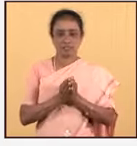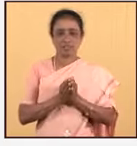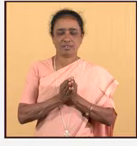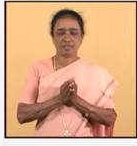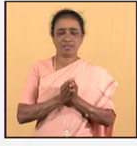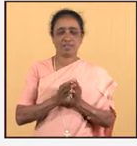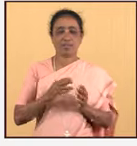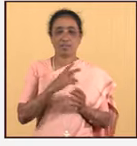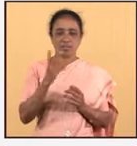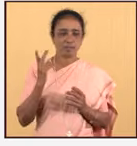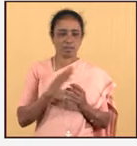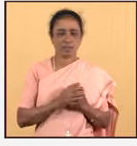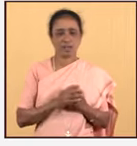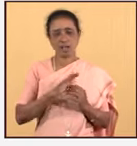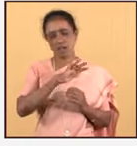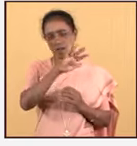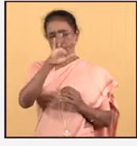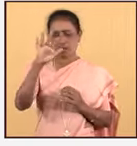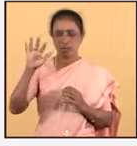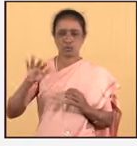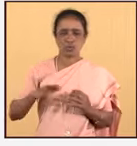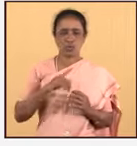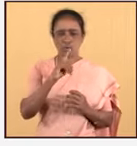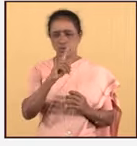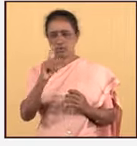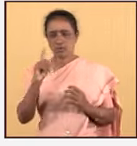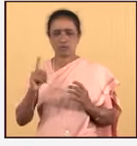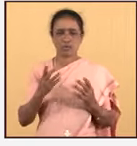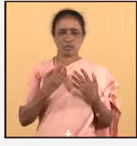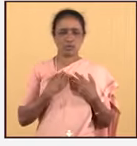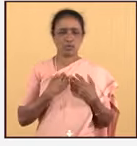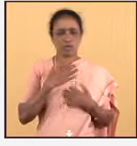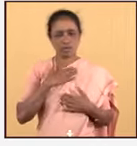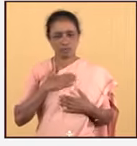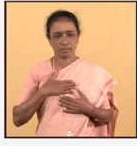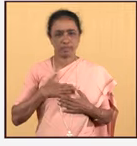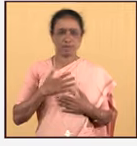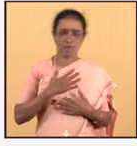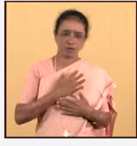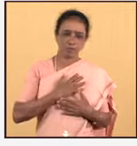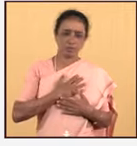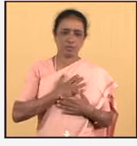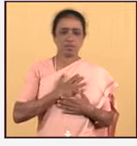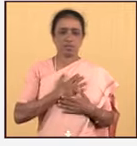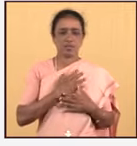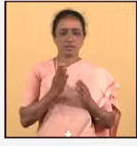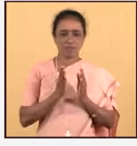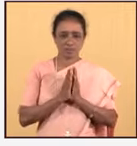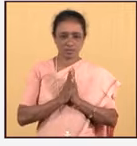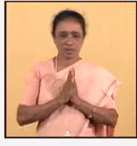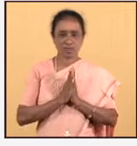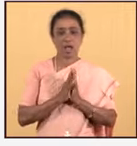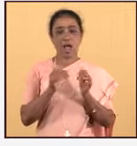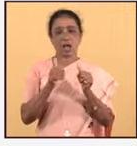தீனிலாகில ஏற்படுத்தி அனைத்து மக்களும் சமய சகிப்புத்தன்மையோடு வாழுமாறு அவர் எடுத்துரைத்தார். இது